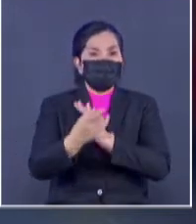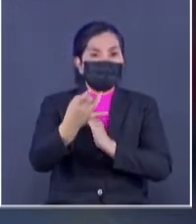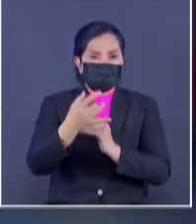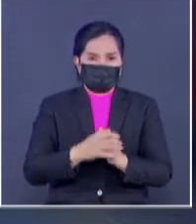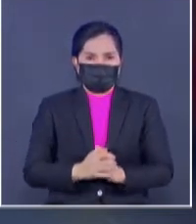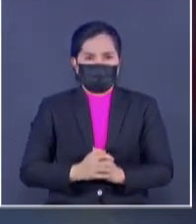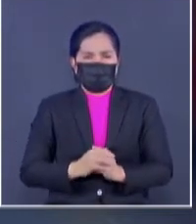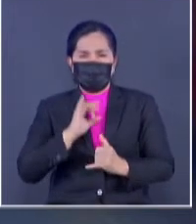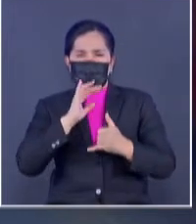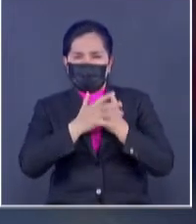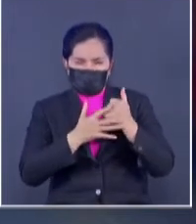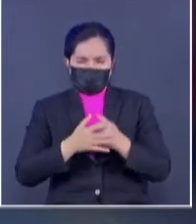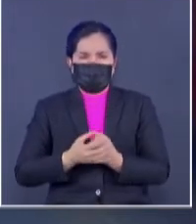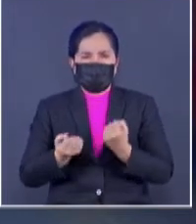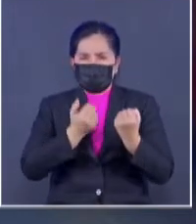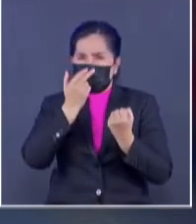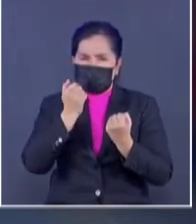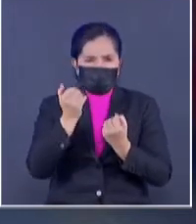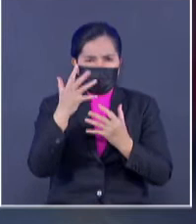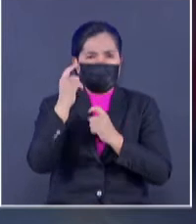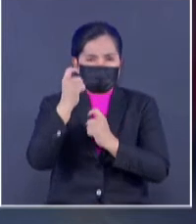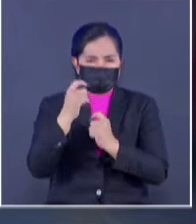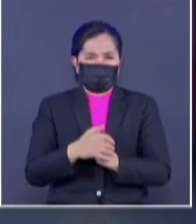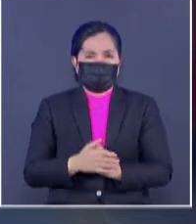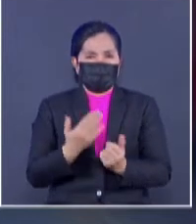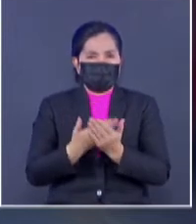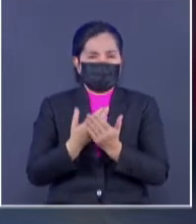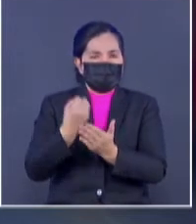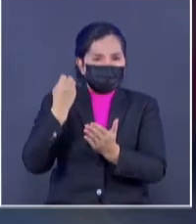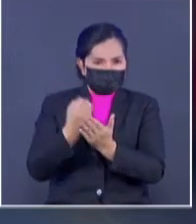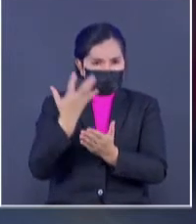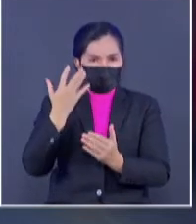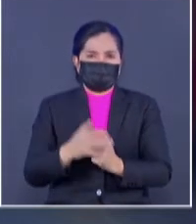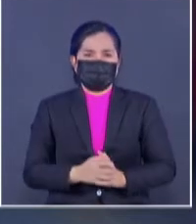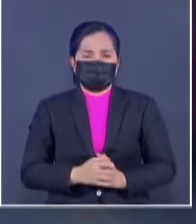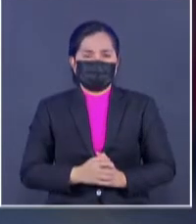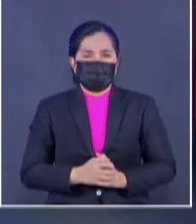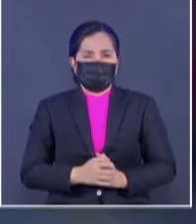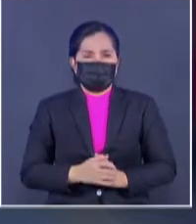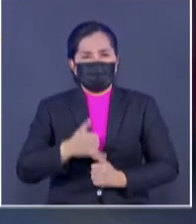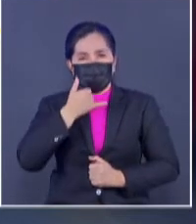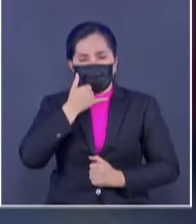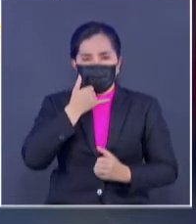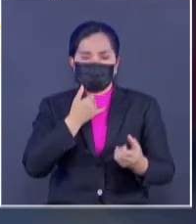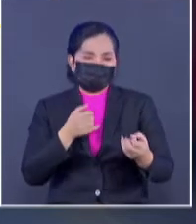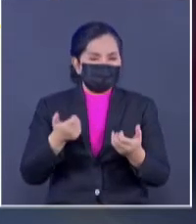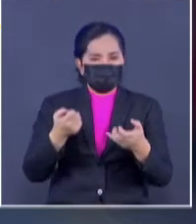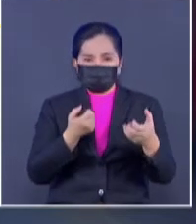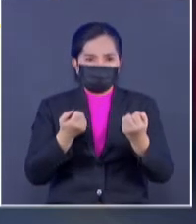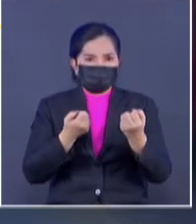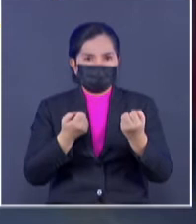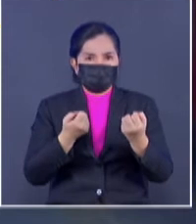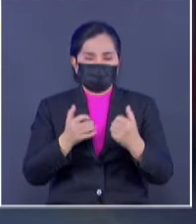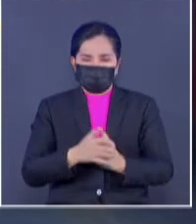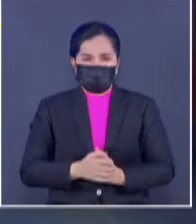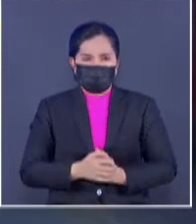ทำการลามกขับรถประมาทหวาดเสียวเก็บค่าโดยสารเกินกฎหมายกำหนดใช้โทรศัพท์เคลื่อนที่ขณะขับรถร